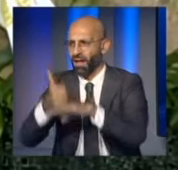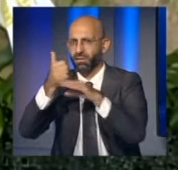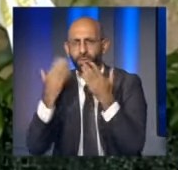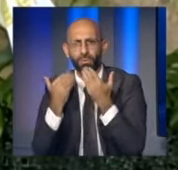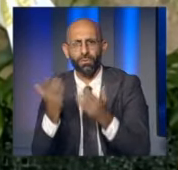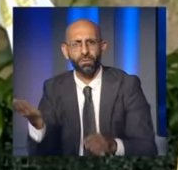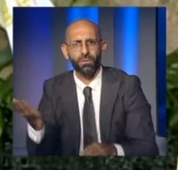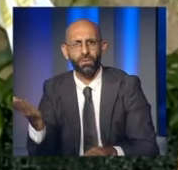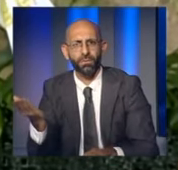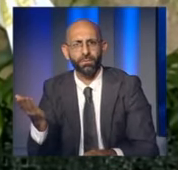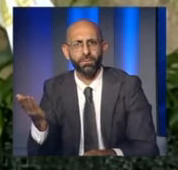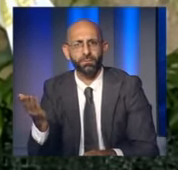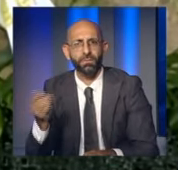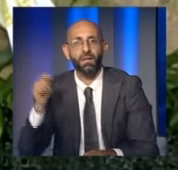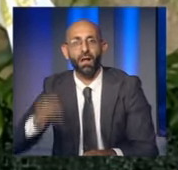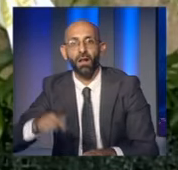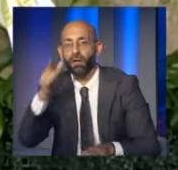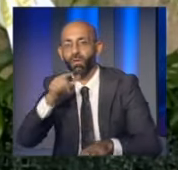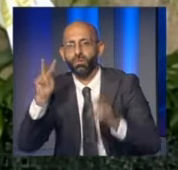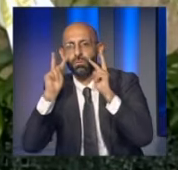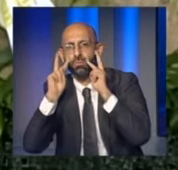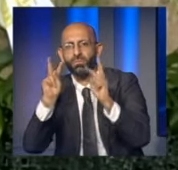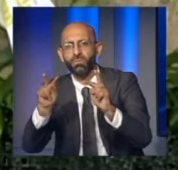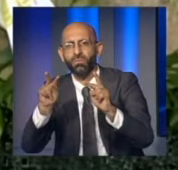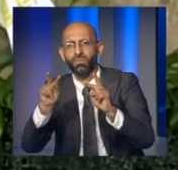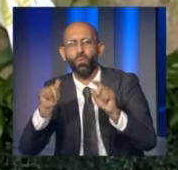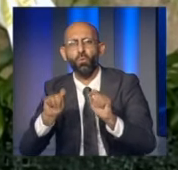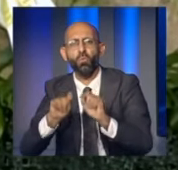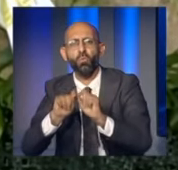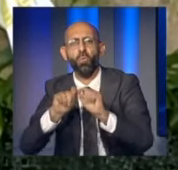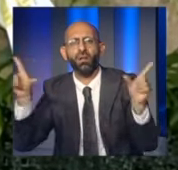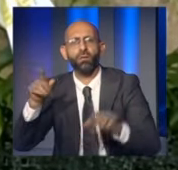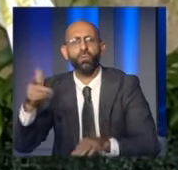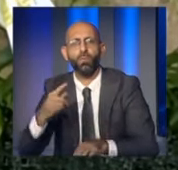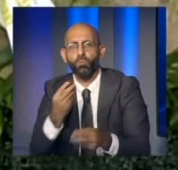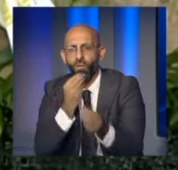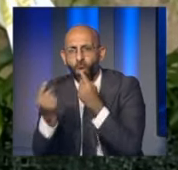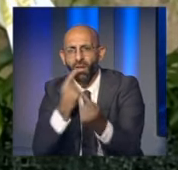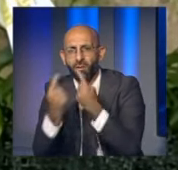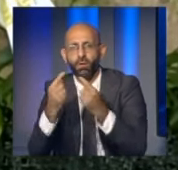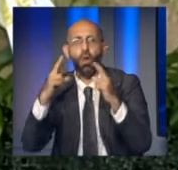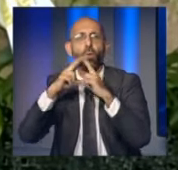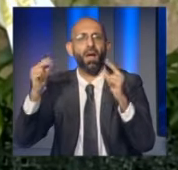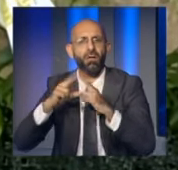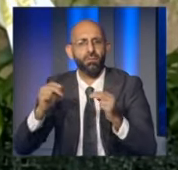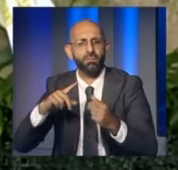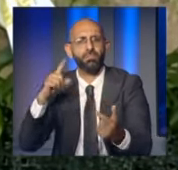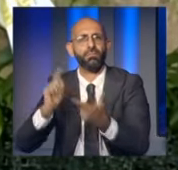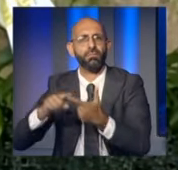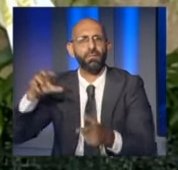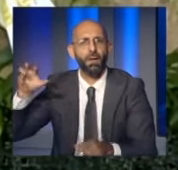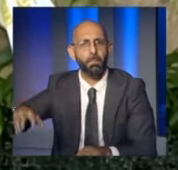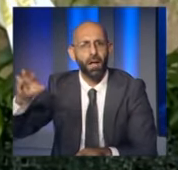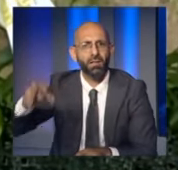يجب أن يكون للبنان رئيس ذو صلاحية كاملة